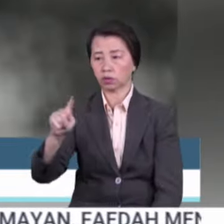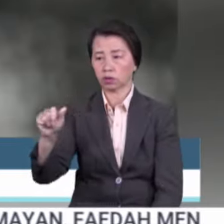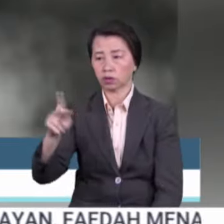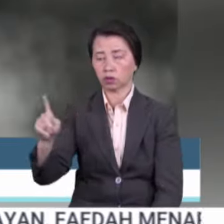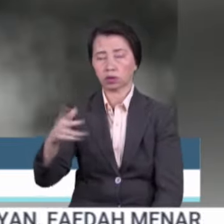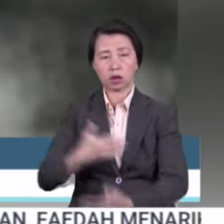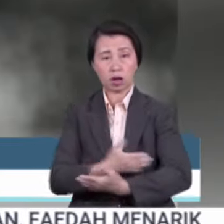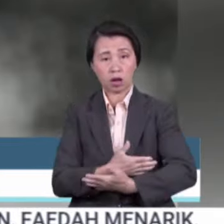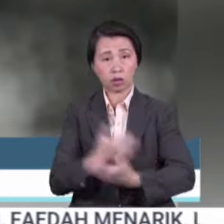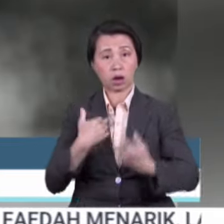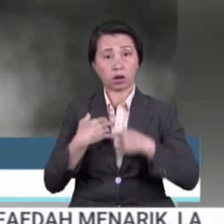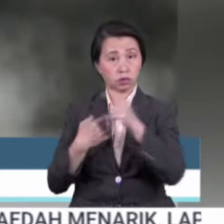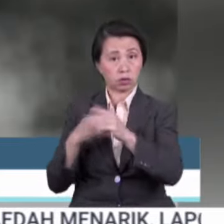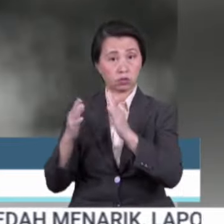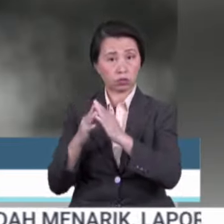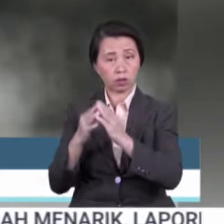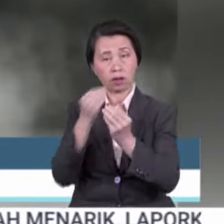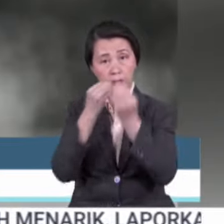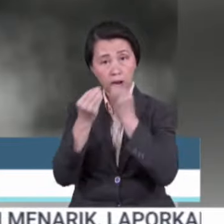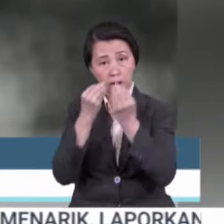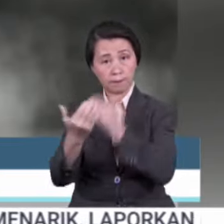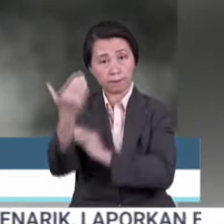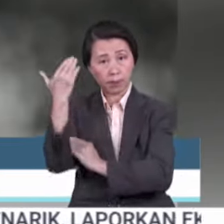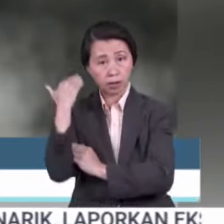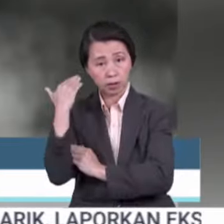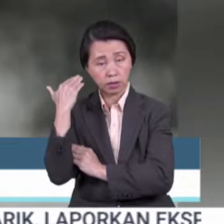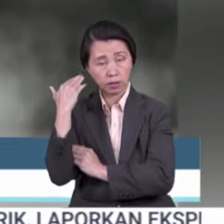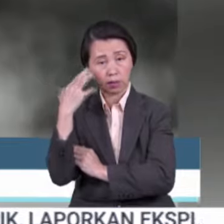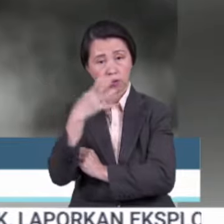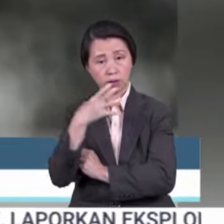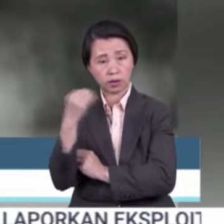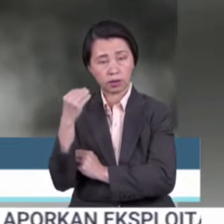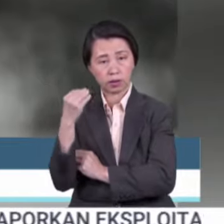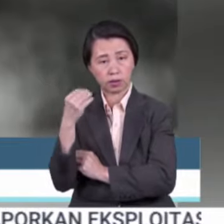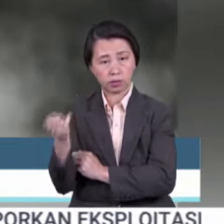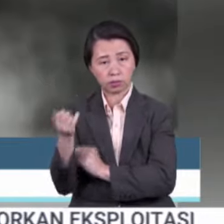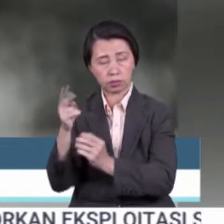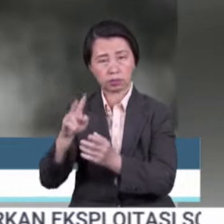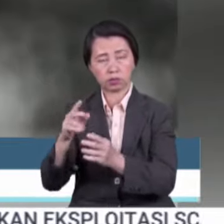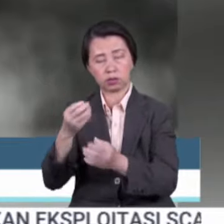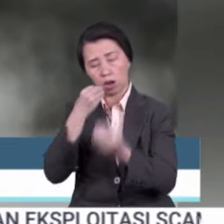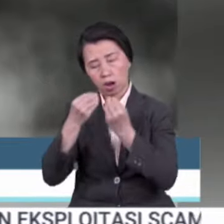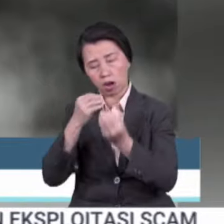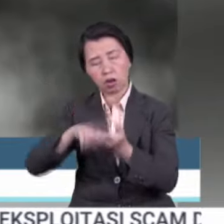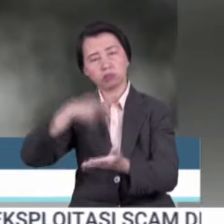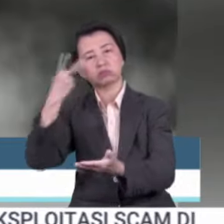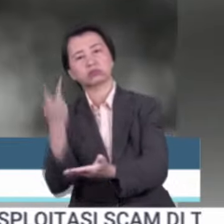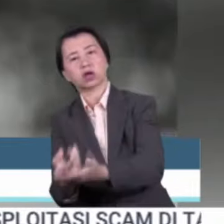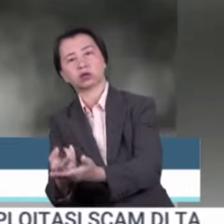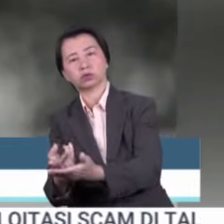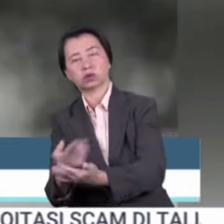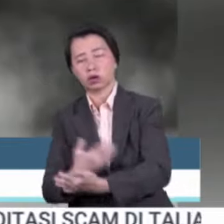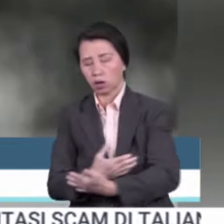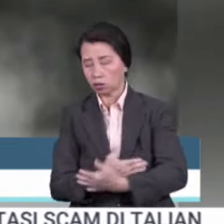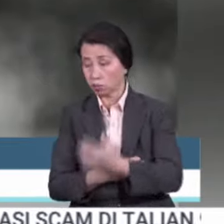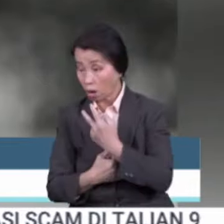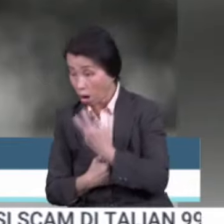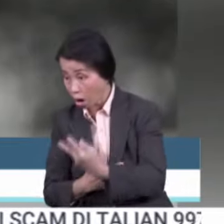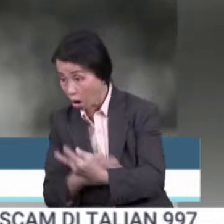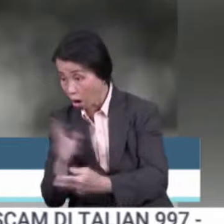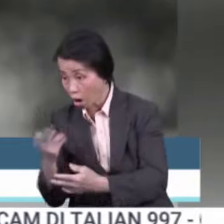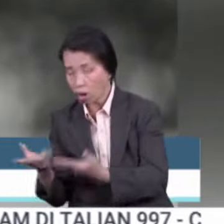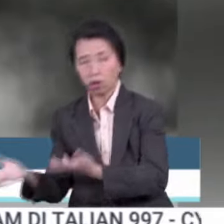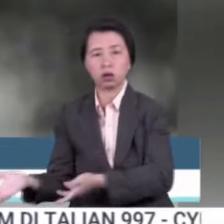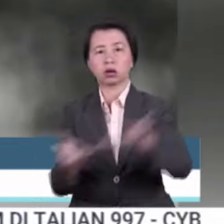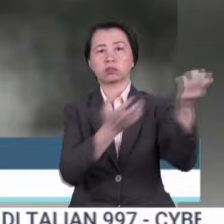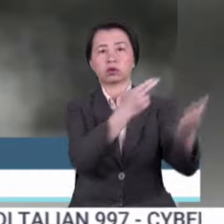dekat rumah. Masa tu dia tengah breakfast dan dia keras, dia jatuh daripada kerusi makan dan anak dia keluar, bawa dia ke hospital, cek memang dah